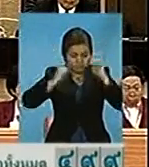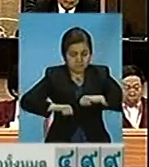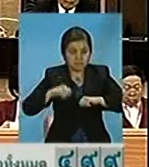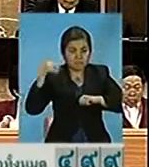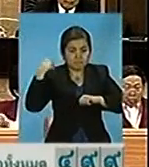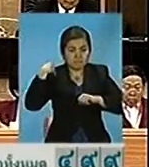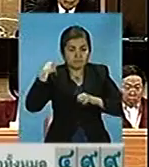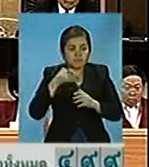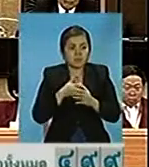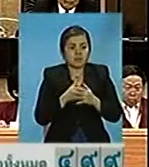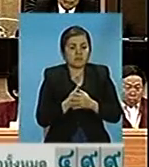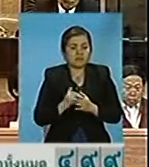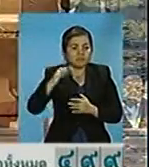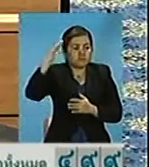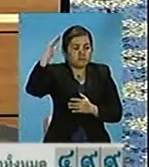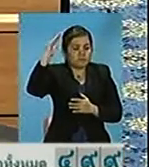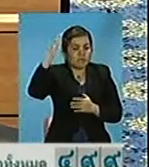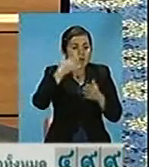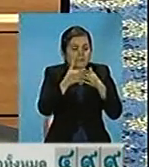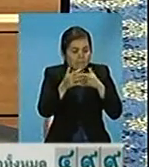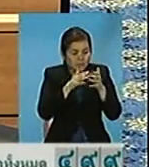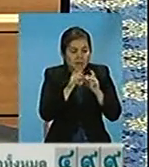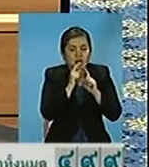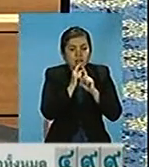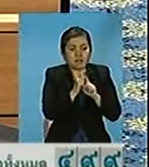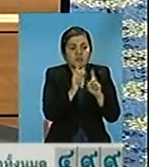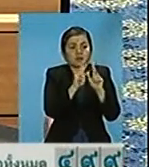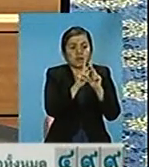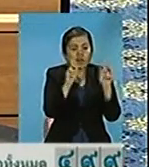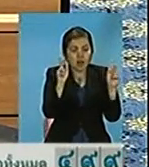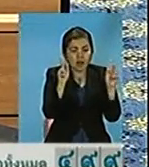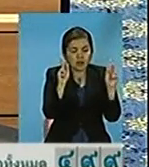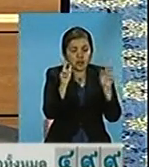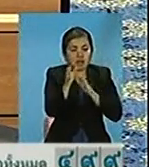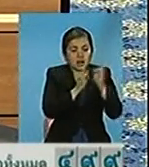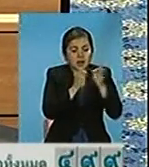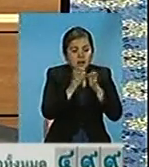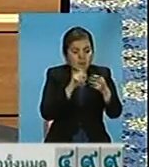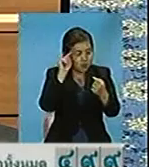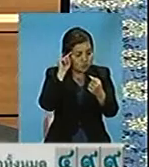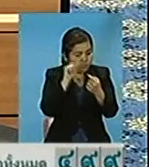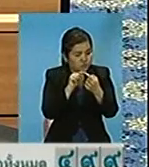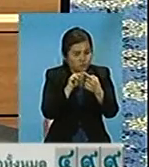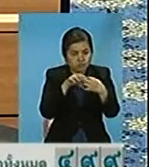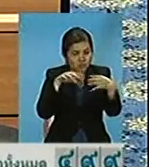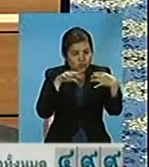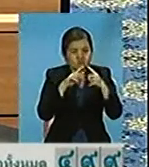ไม่เป็นไรท่านประธานแต่ว่าที่ท่านกรรมาธิการสุภชัยตอบเนี่ยไม่ได้ตอบประเด็นที่เ